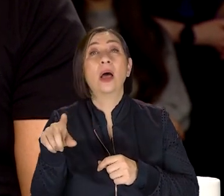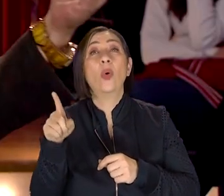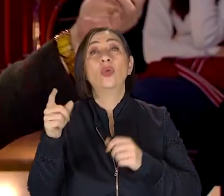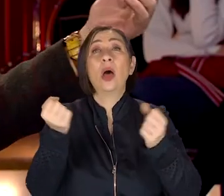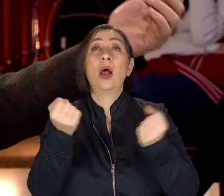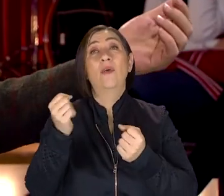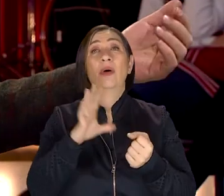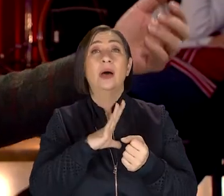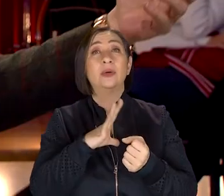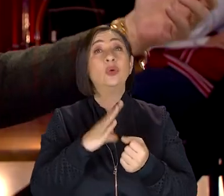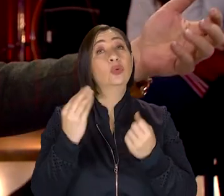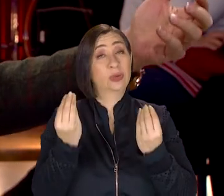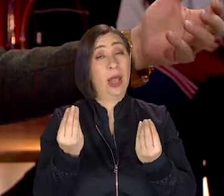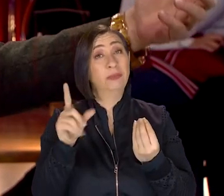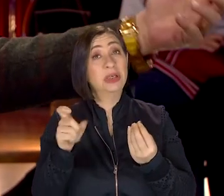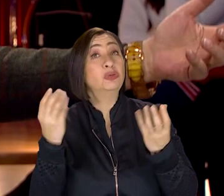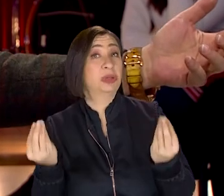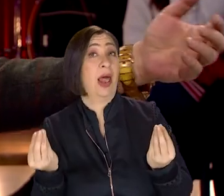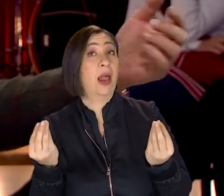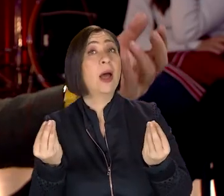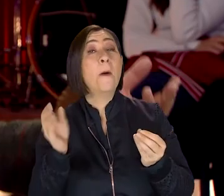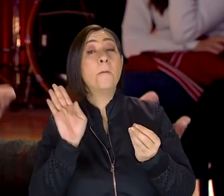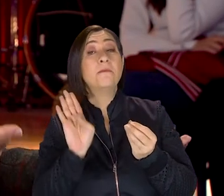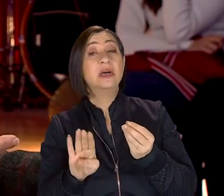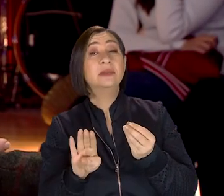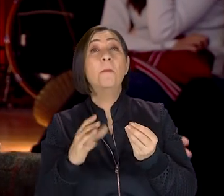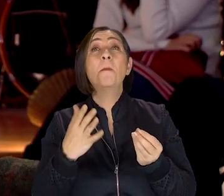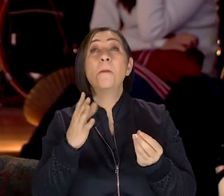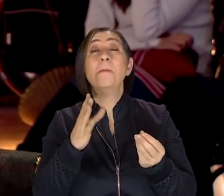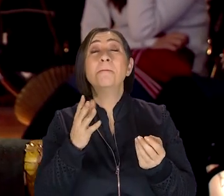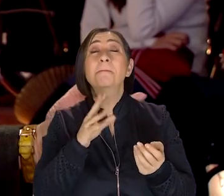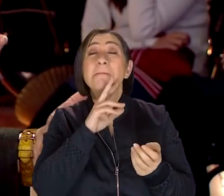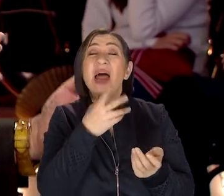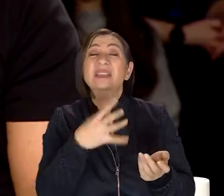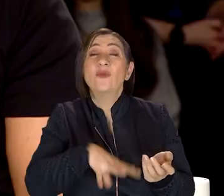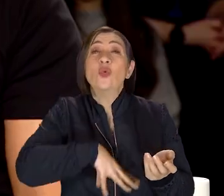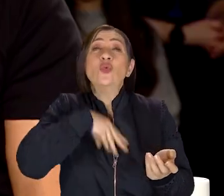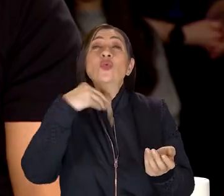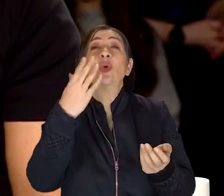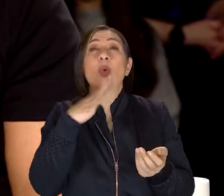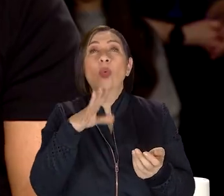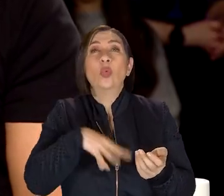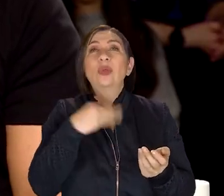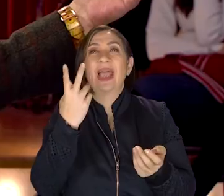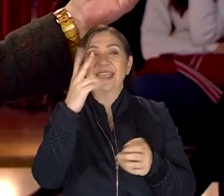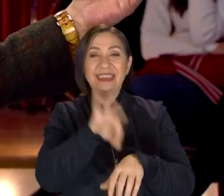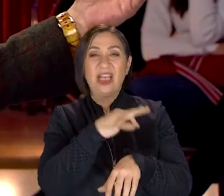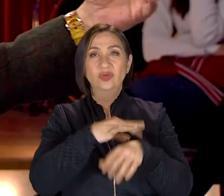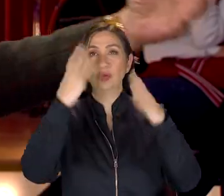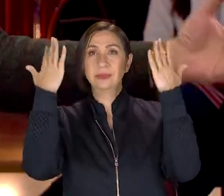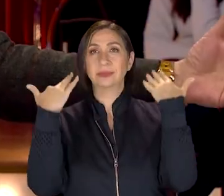Onun arabası var. Doğru güzel abi. Mi? Güzel. Wow. Maalesef ruhu yok o. Anlamadı o. Ruh ne? İki tane sarışın